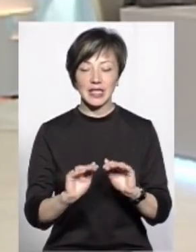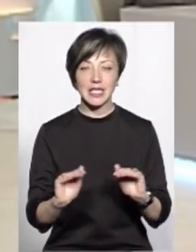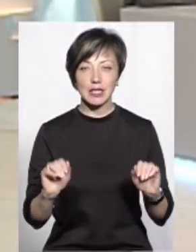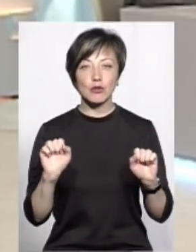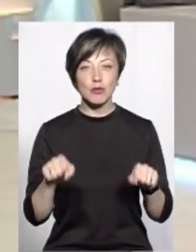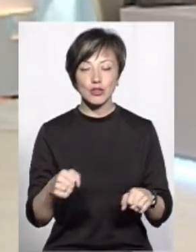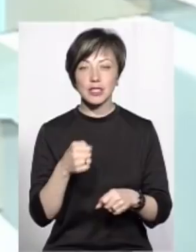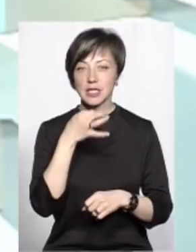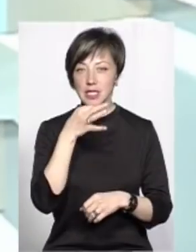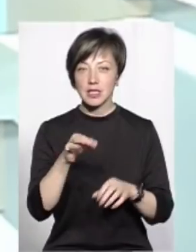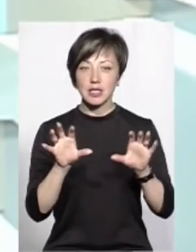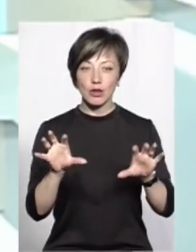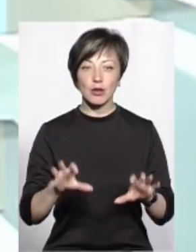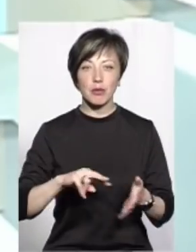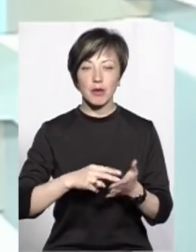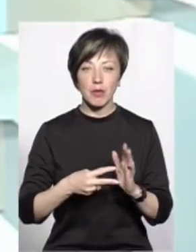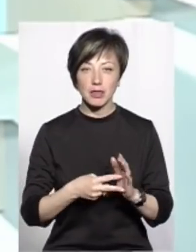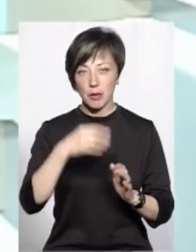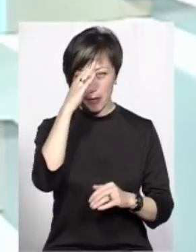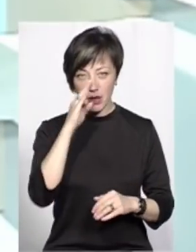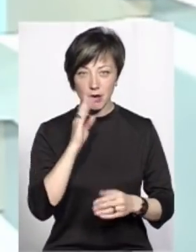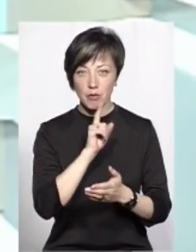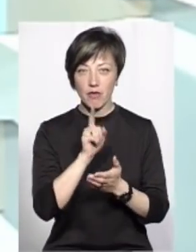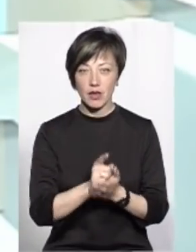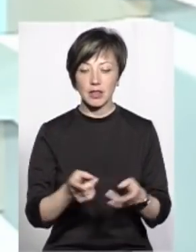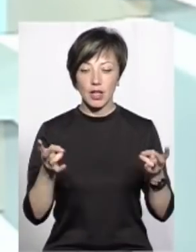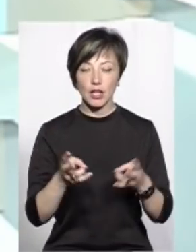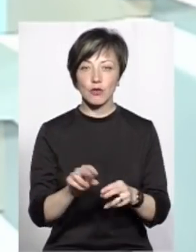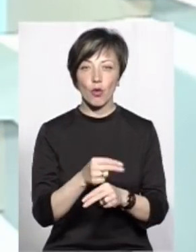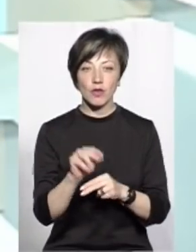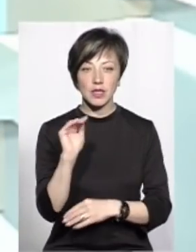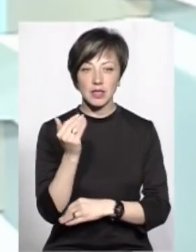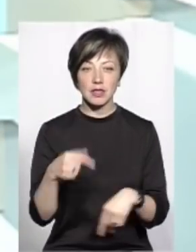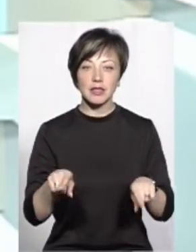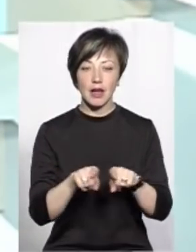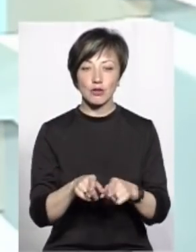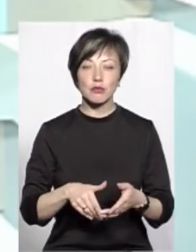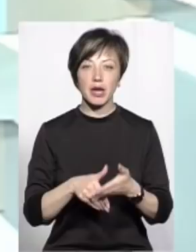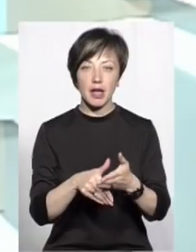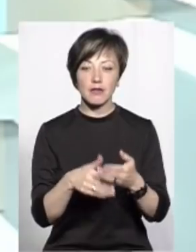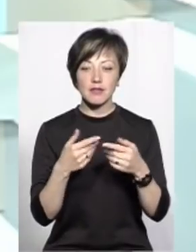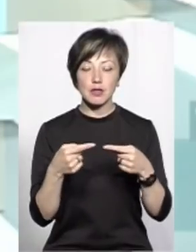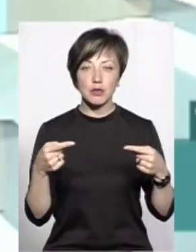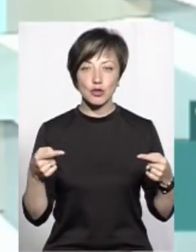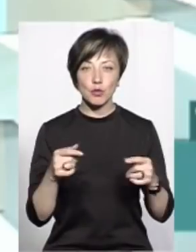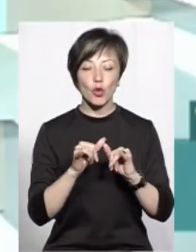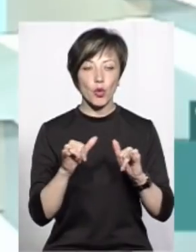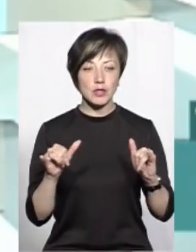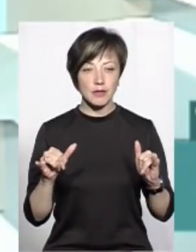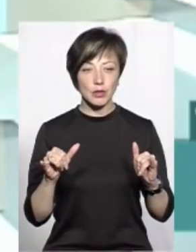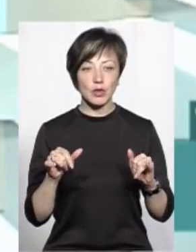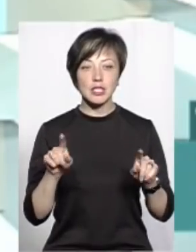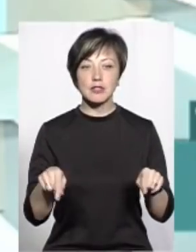можу сказати, що законодавством передбачено, що батьки повинні належно виховувати дитину і також сприяти всебічному її розвитку